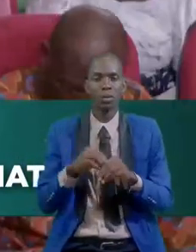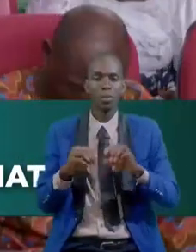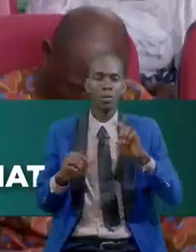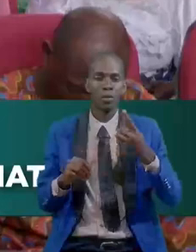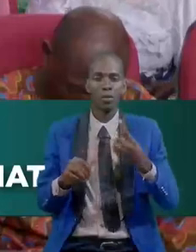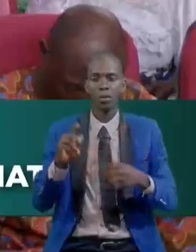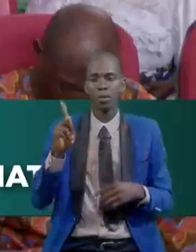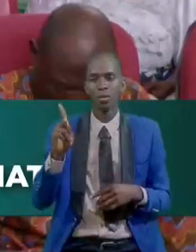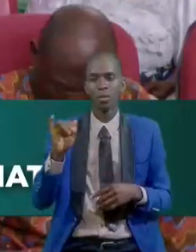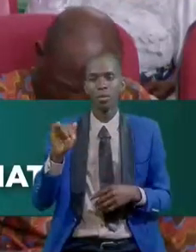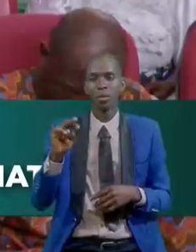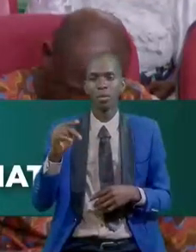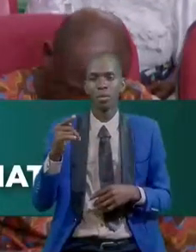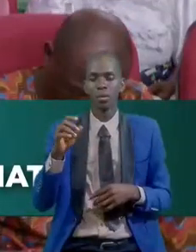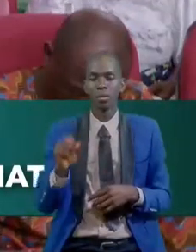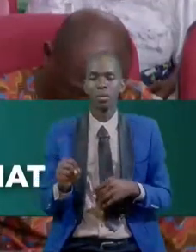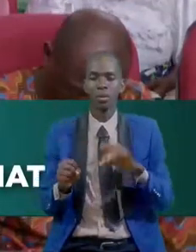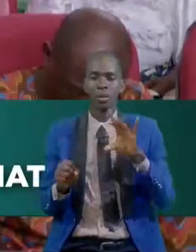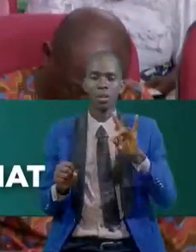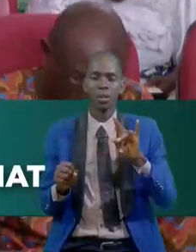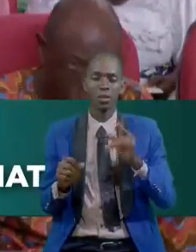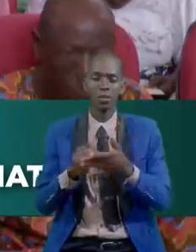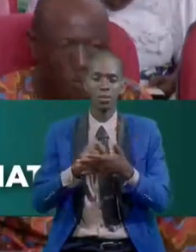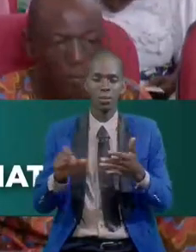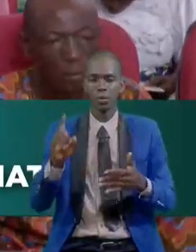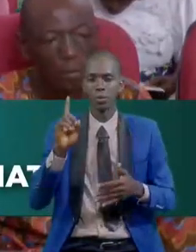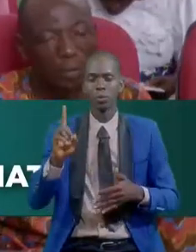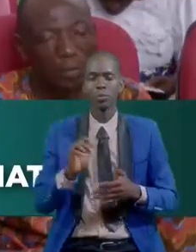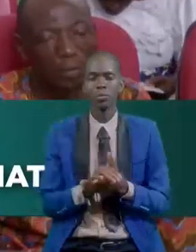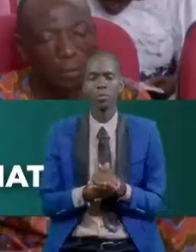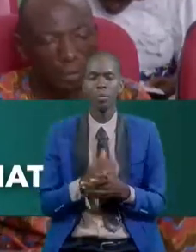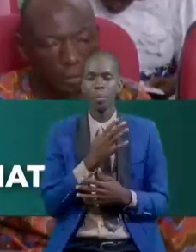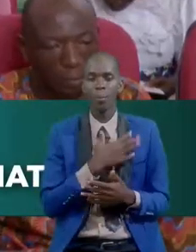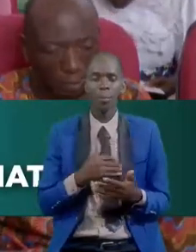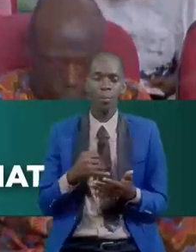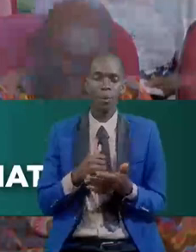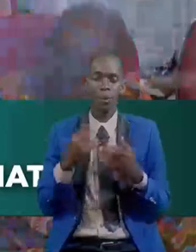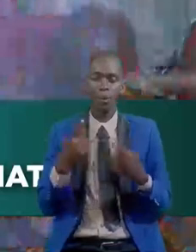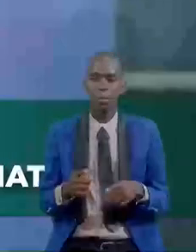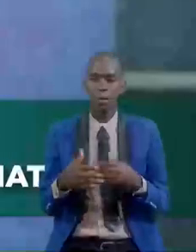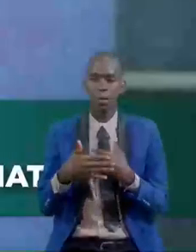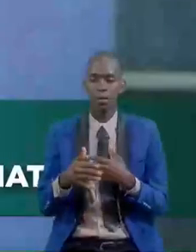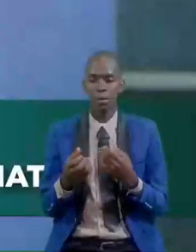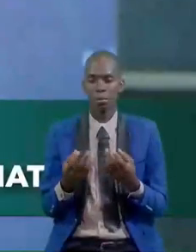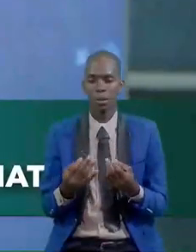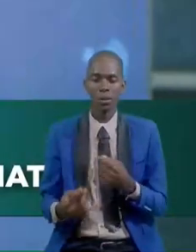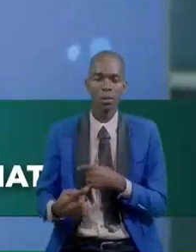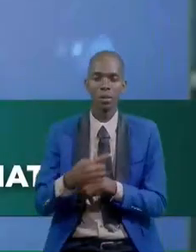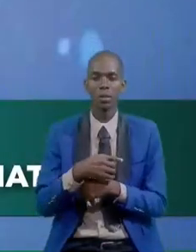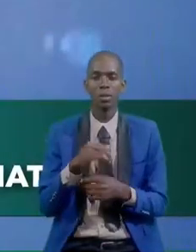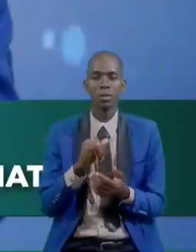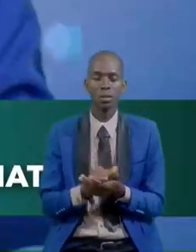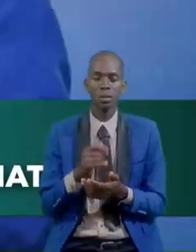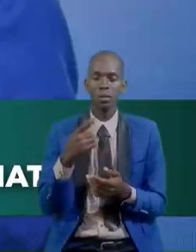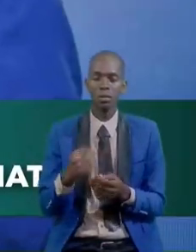18, lisons à partir du verset 1, 1 Roi 18, verset 1. Bien des jours s'écoulèrent.